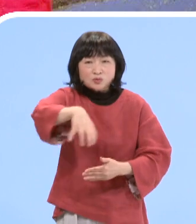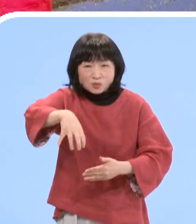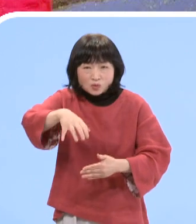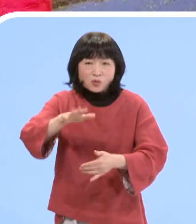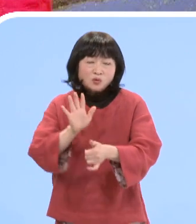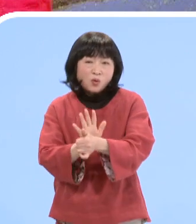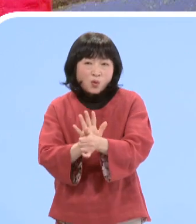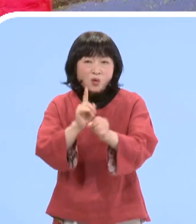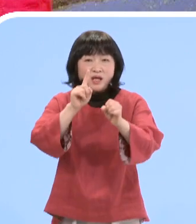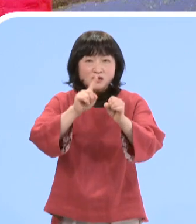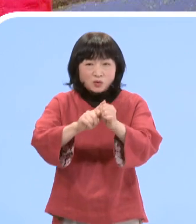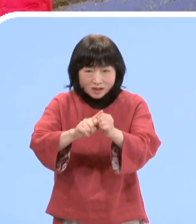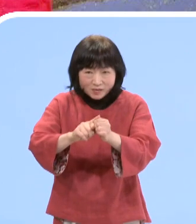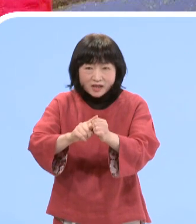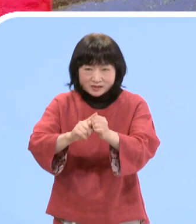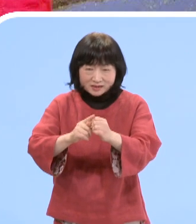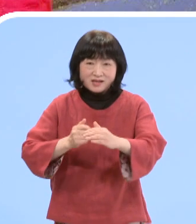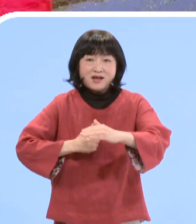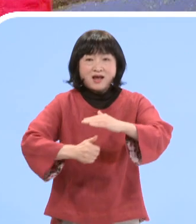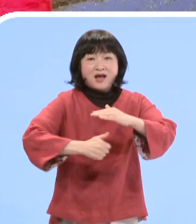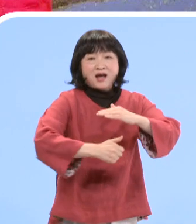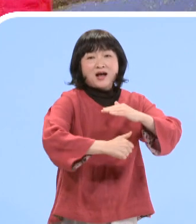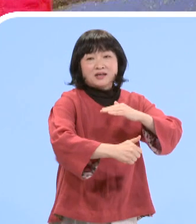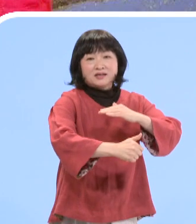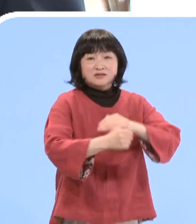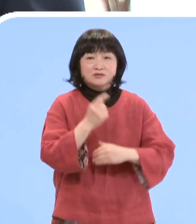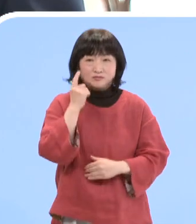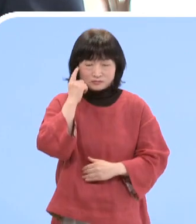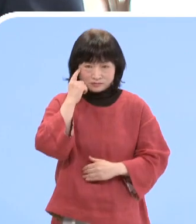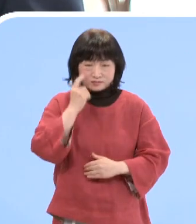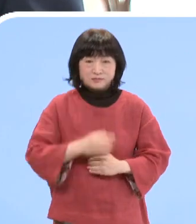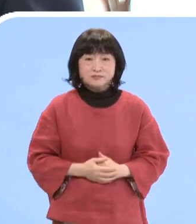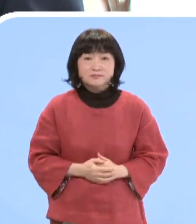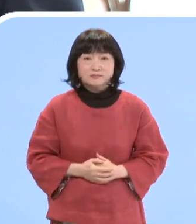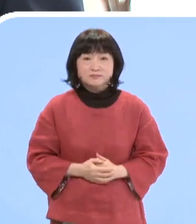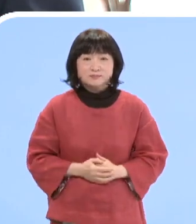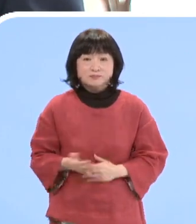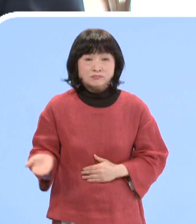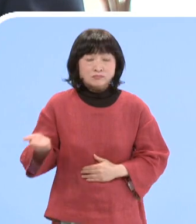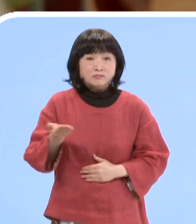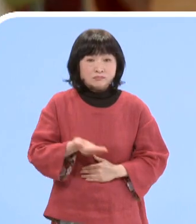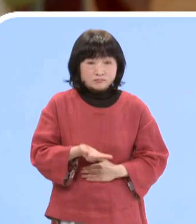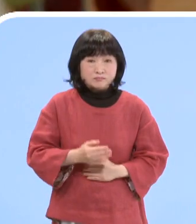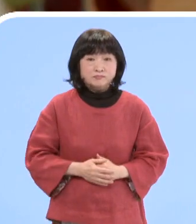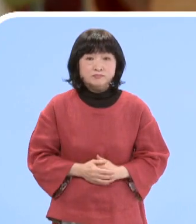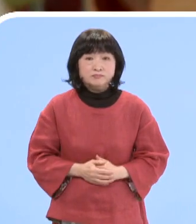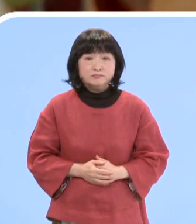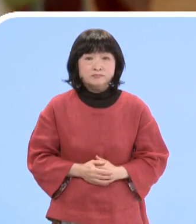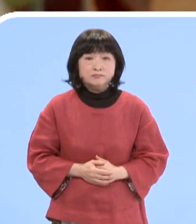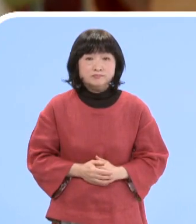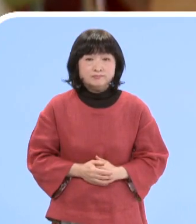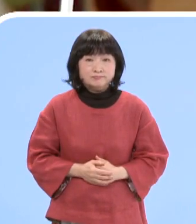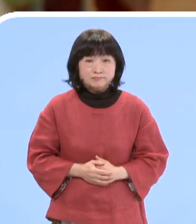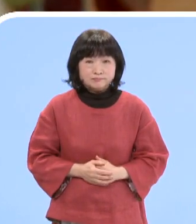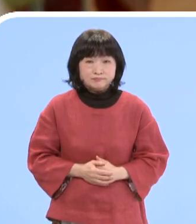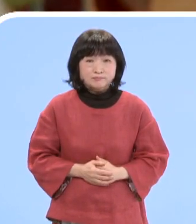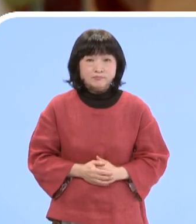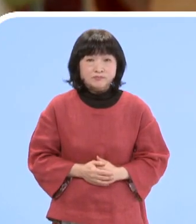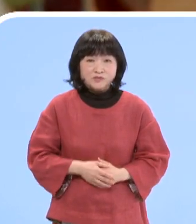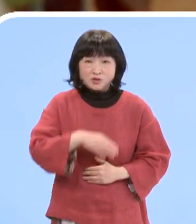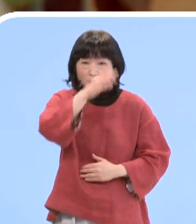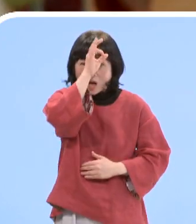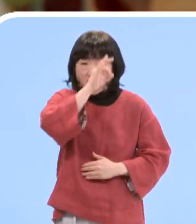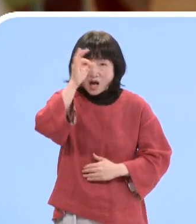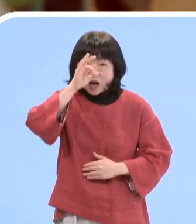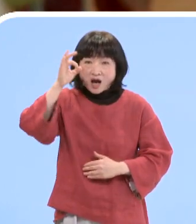まあ、地域の元気の核となる方をということですね。さあ次に参りましょうか。 まあ、あとは観光をや